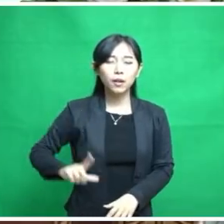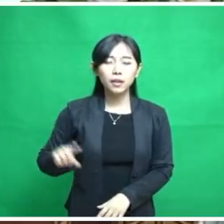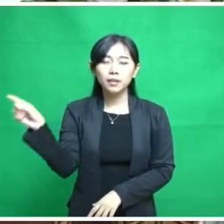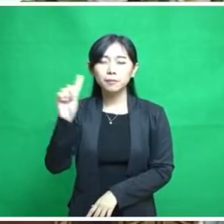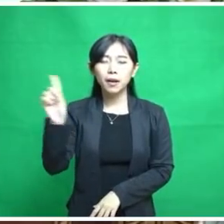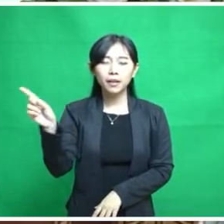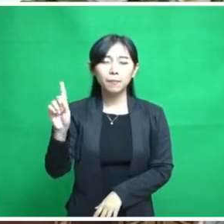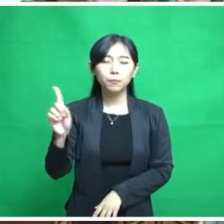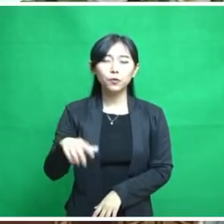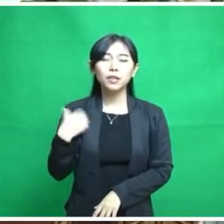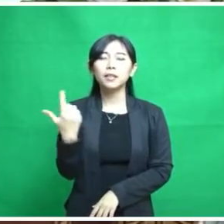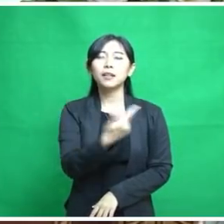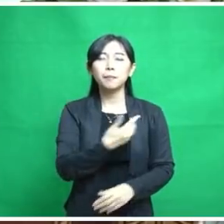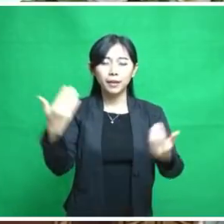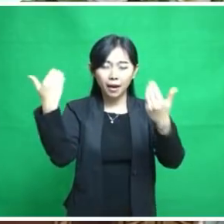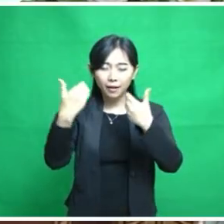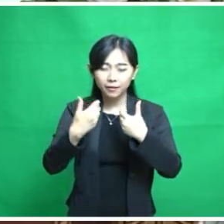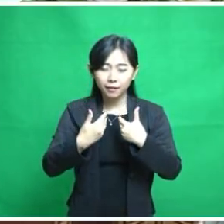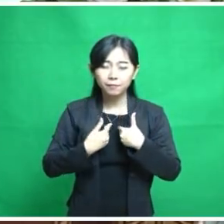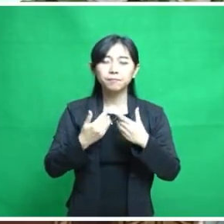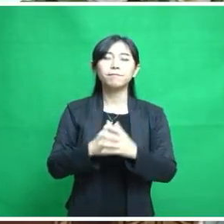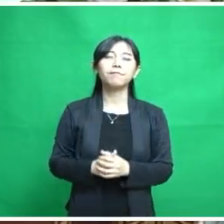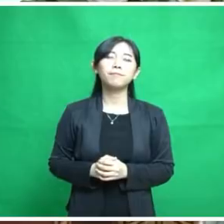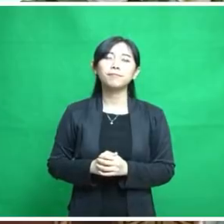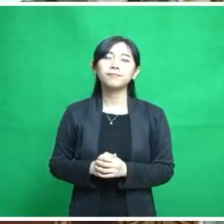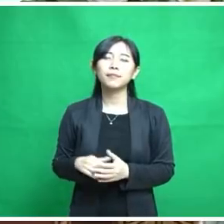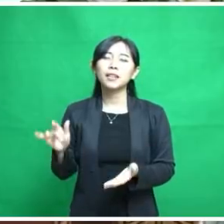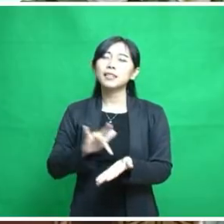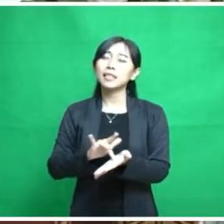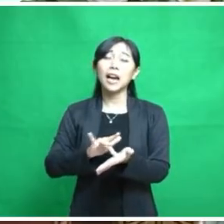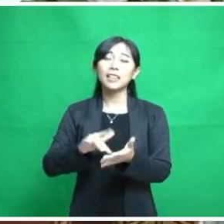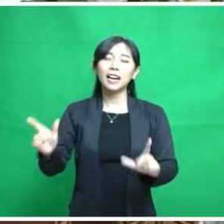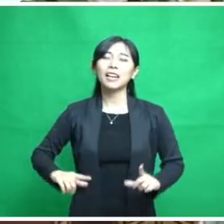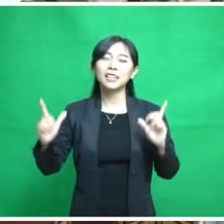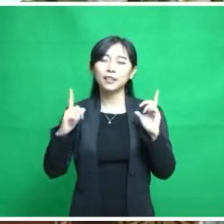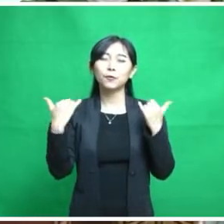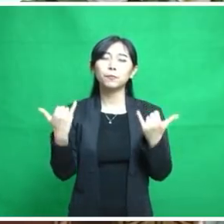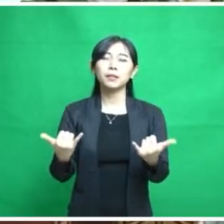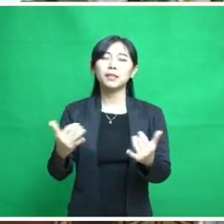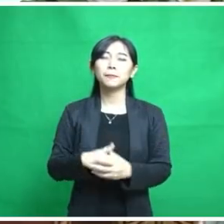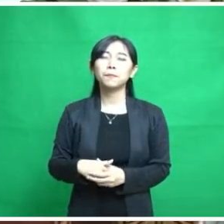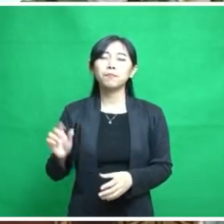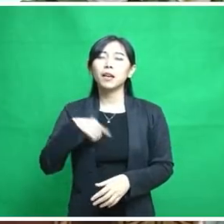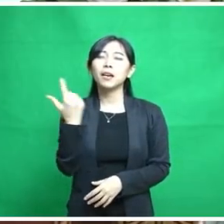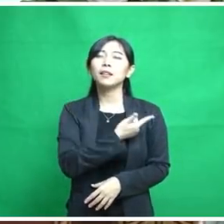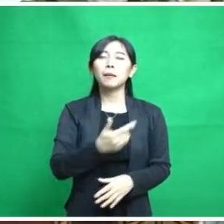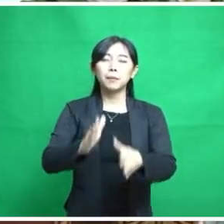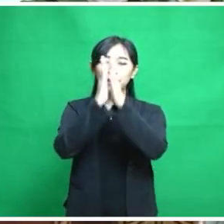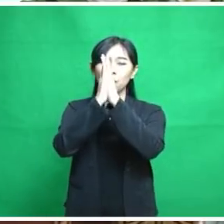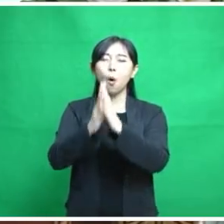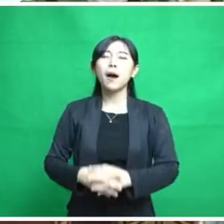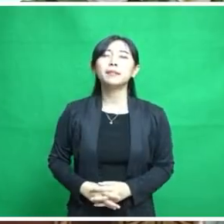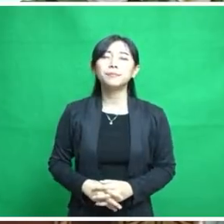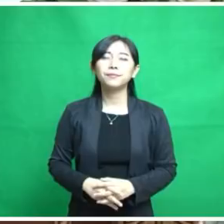dimanapun lembaga atau tugas-tugas yang boleh Tuhan berikan di tengah kehidupan ini boleh dilakukan. Kami juga berdoa ya